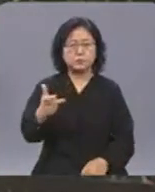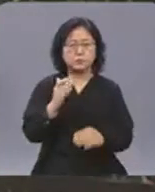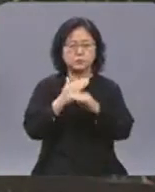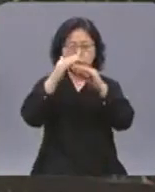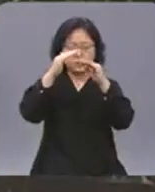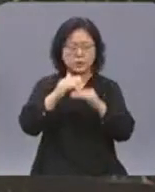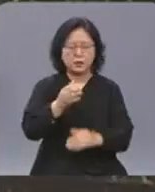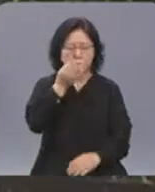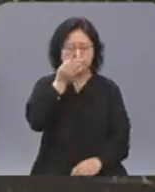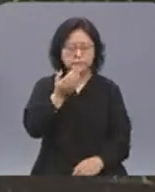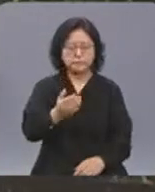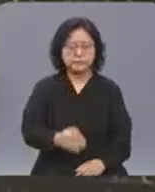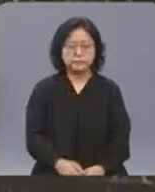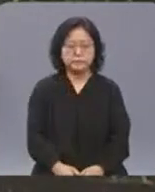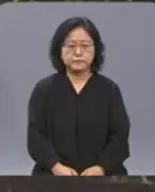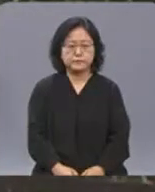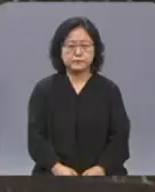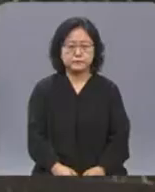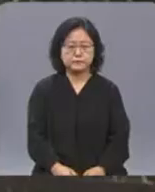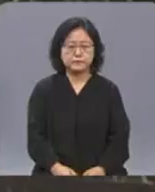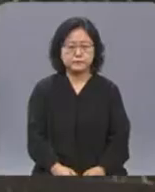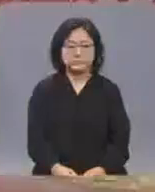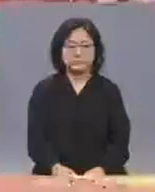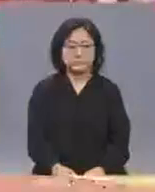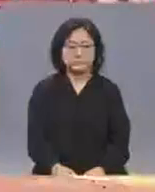보도의 손준수 기자입니다